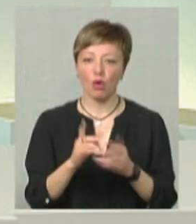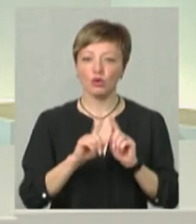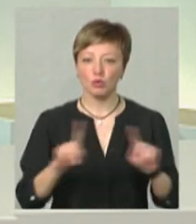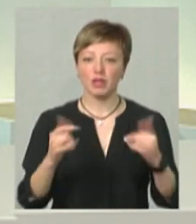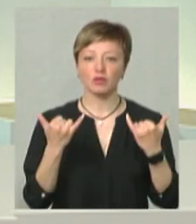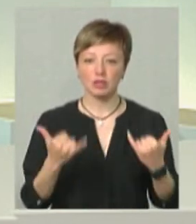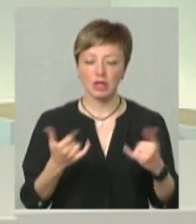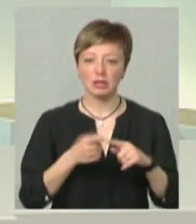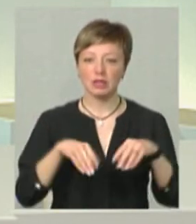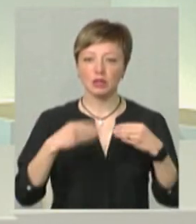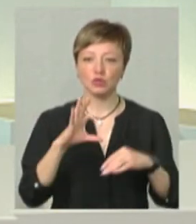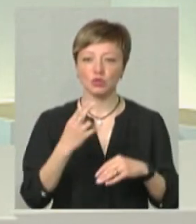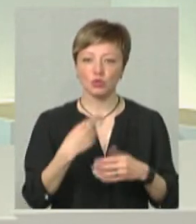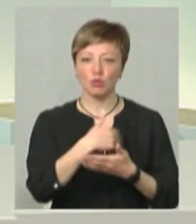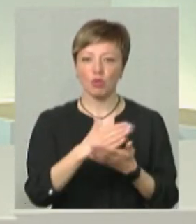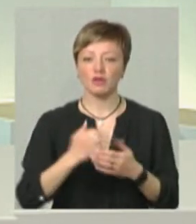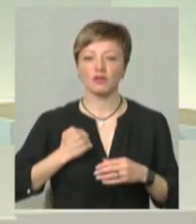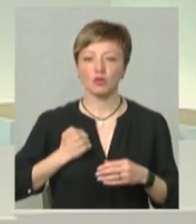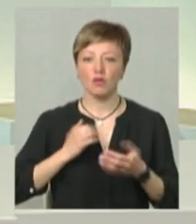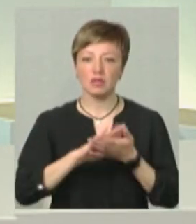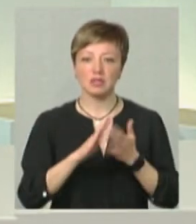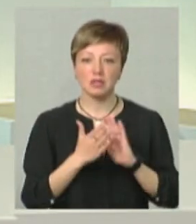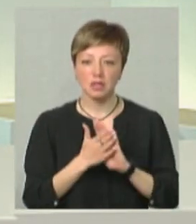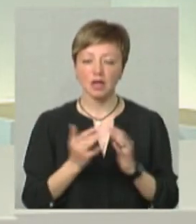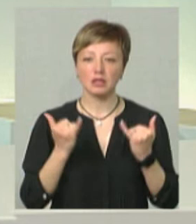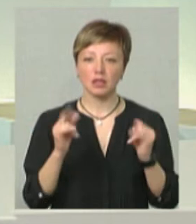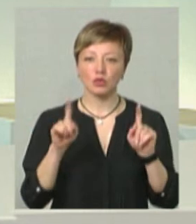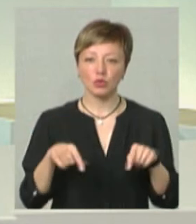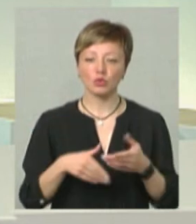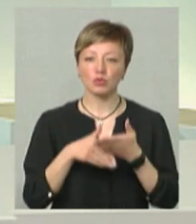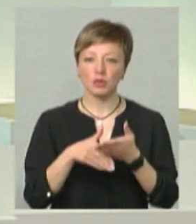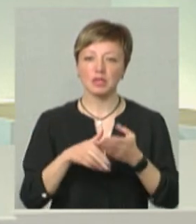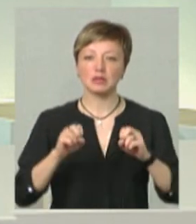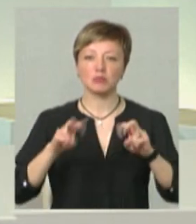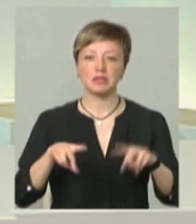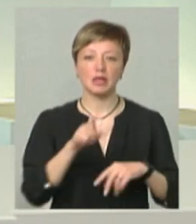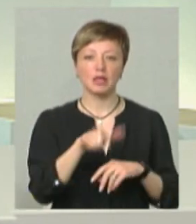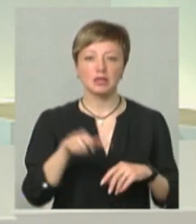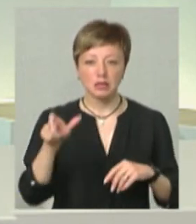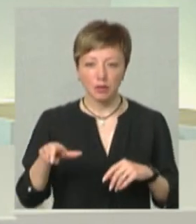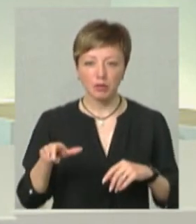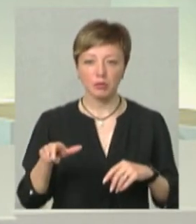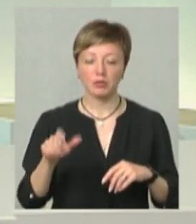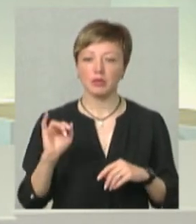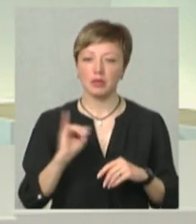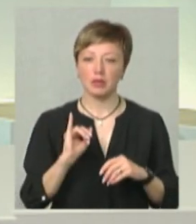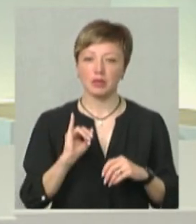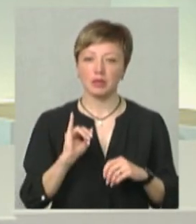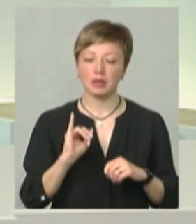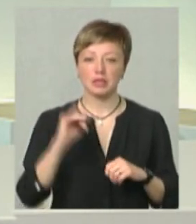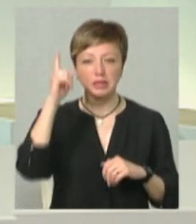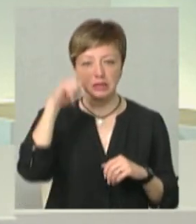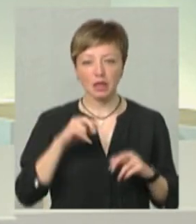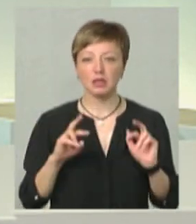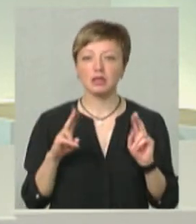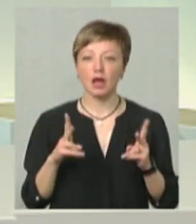Особливо зараз це надання соціальних послуг у військовий стан, для того, щоб допомогти спеціалістам і знати,